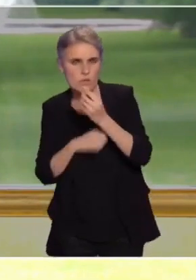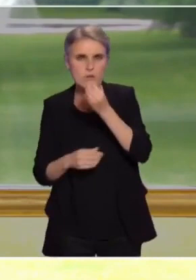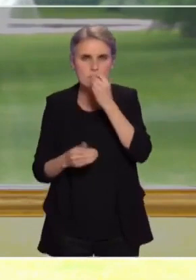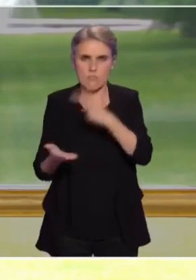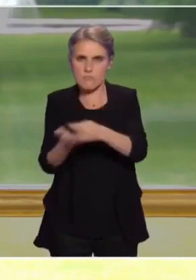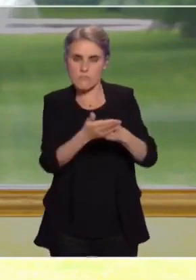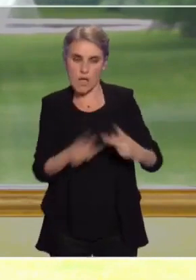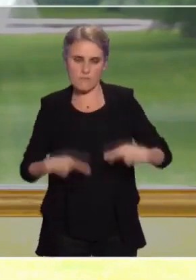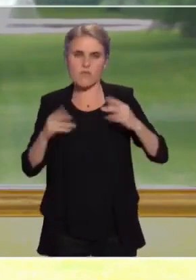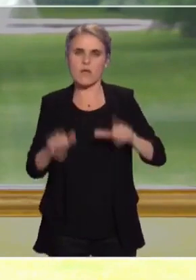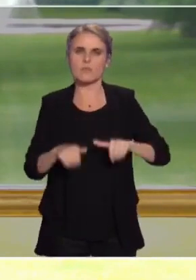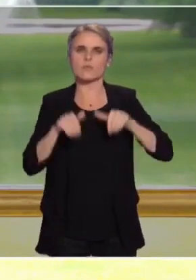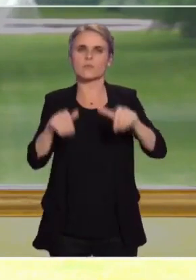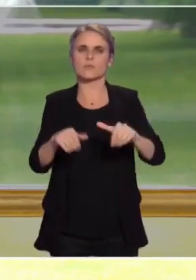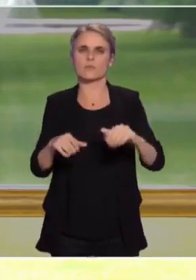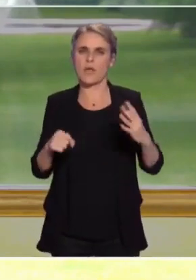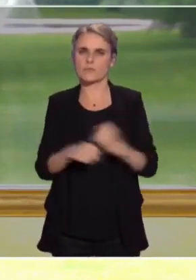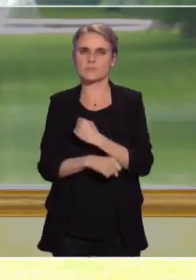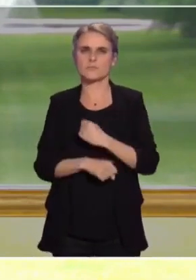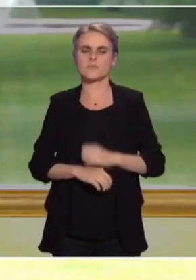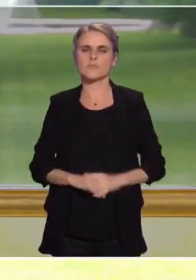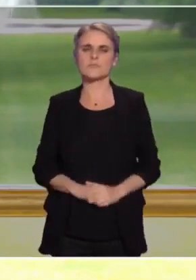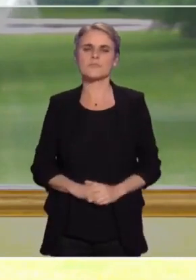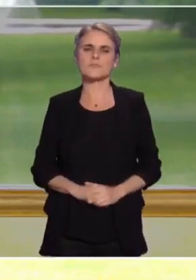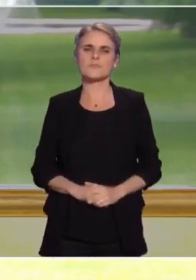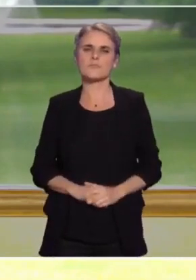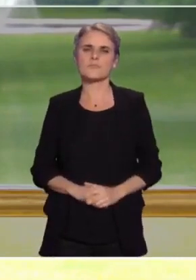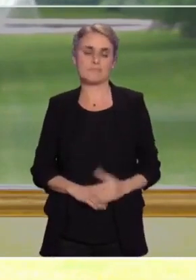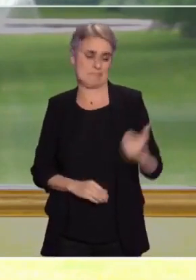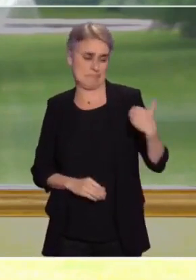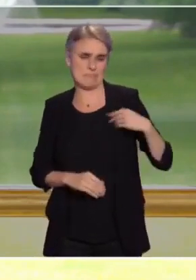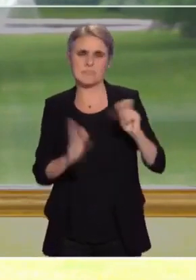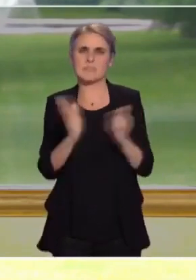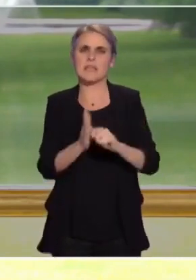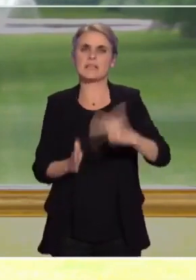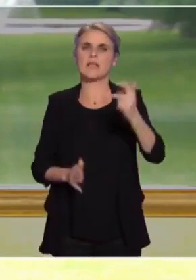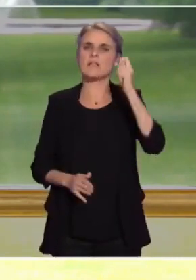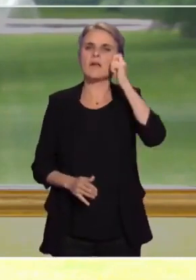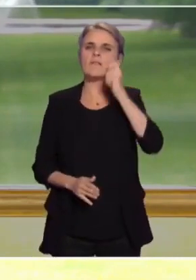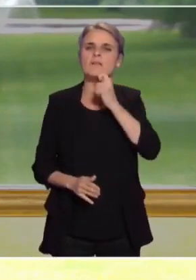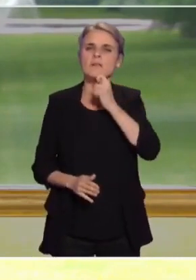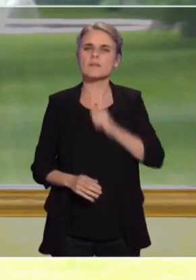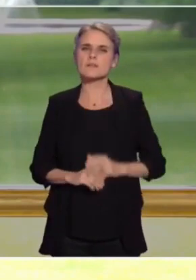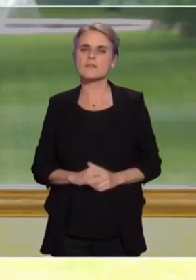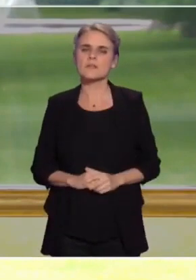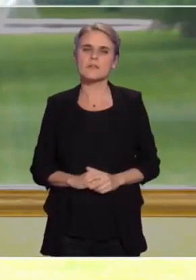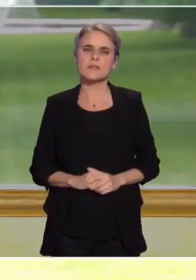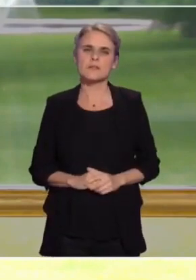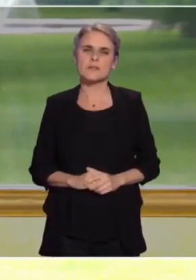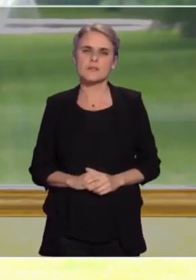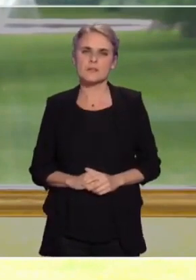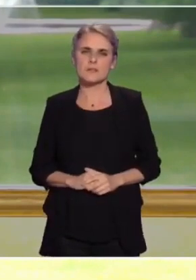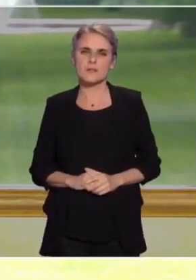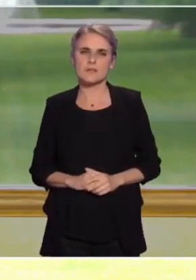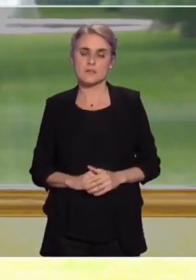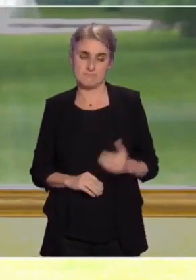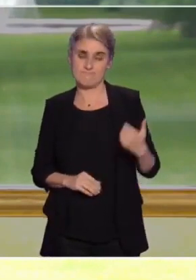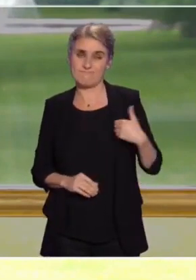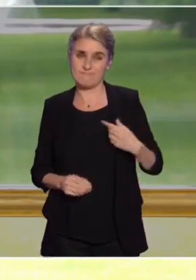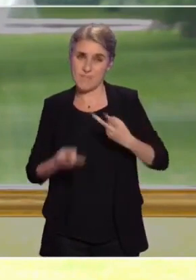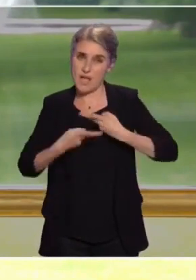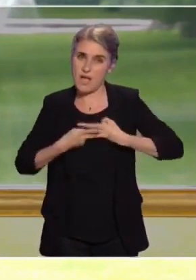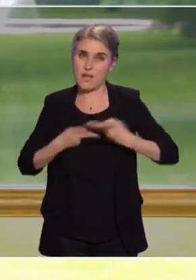continuer de vivre lorsque le 13 avril dernier jeu et annoncer